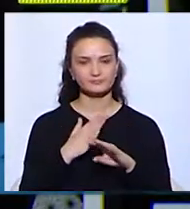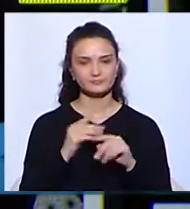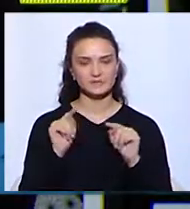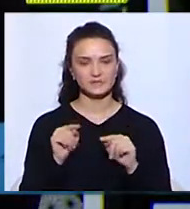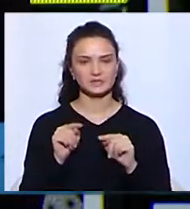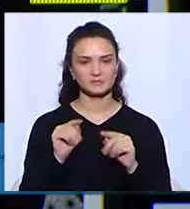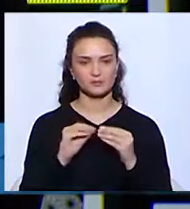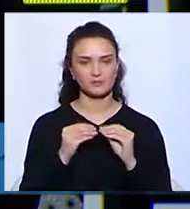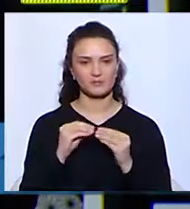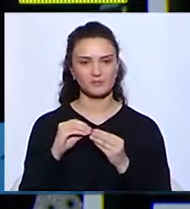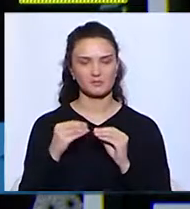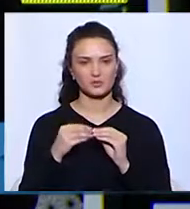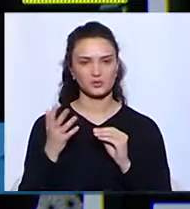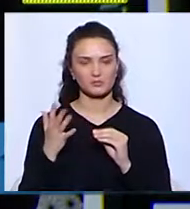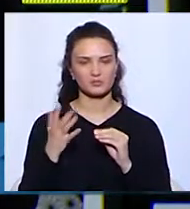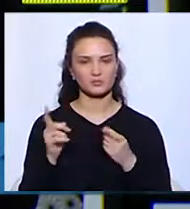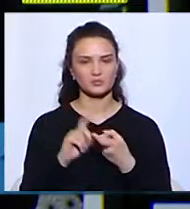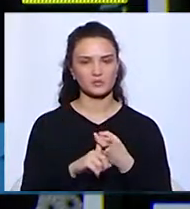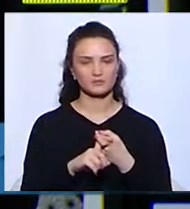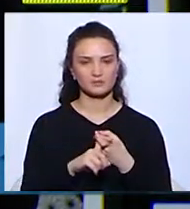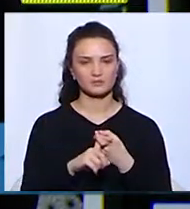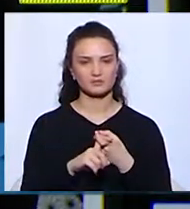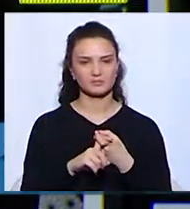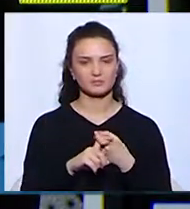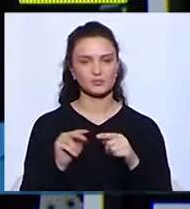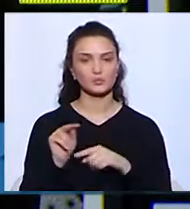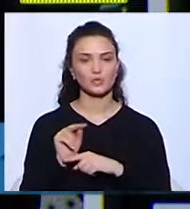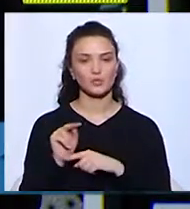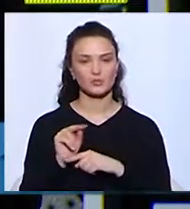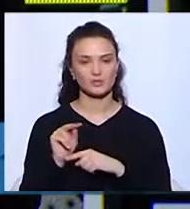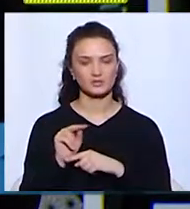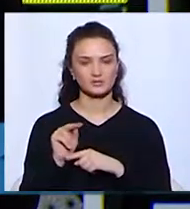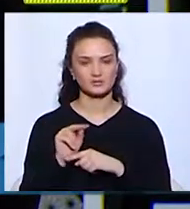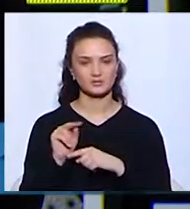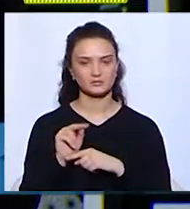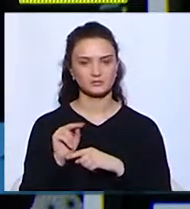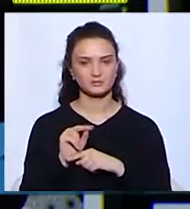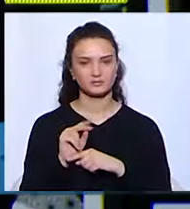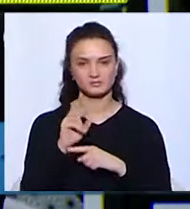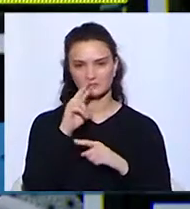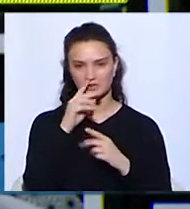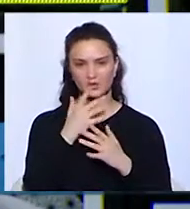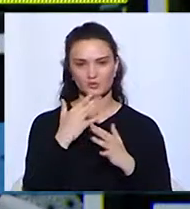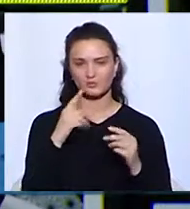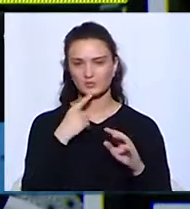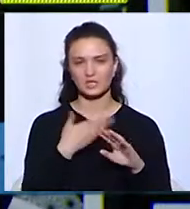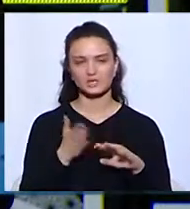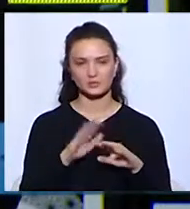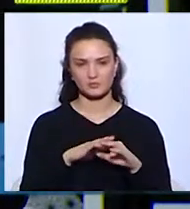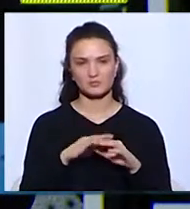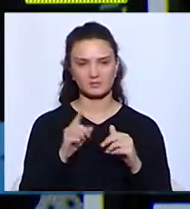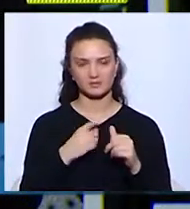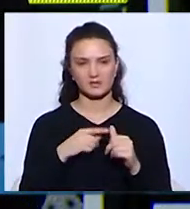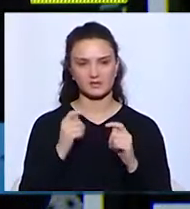ის პრობლემები, რომლებიც უკავშირდება მკურნალობას, ანუ მედიკამენტოზური გართულებები, მოდი